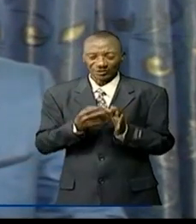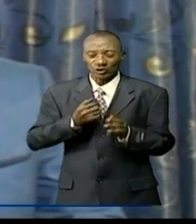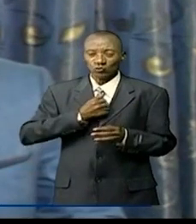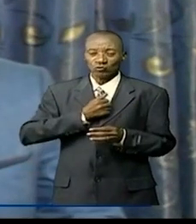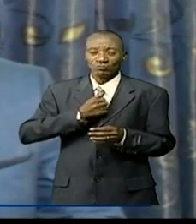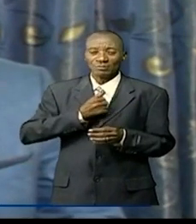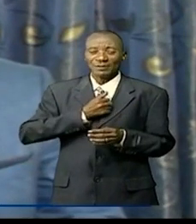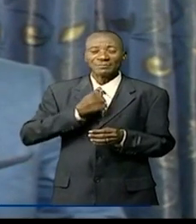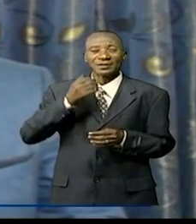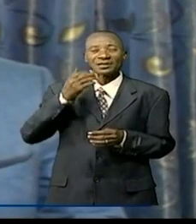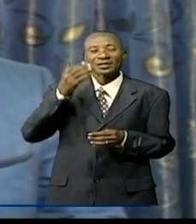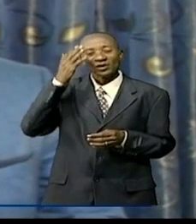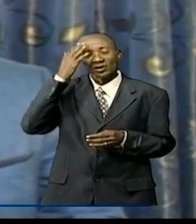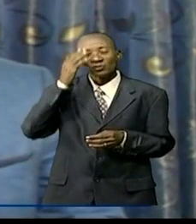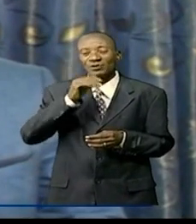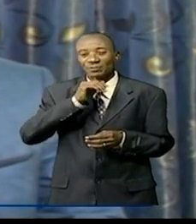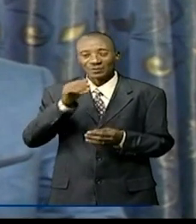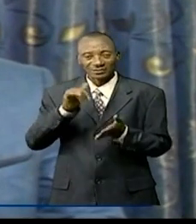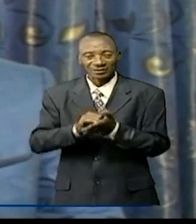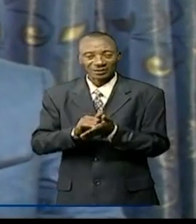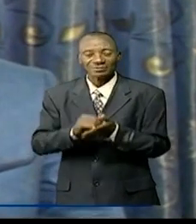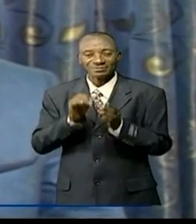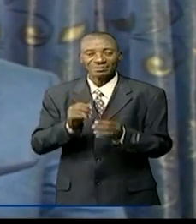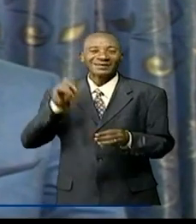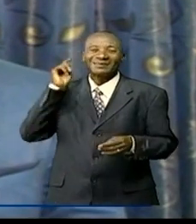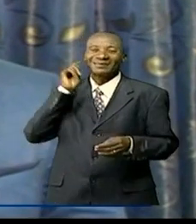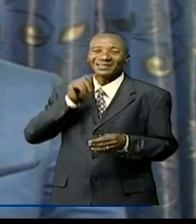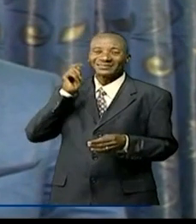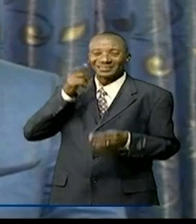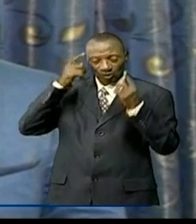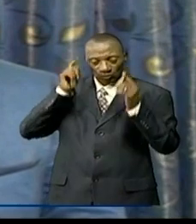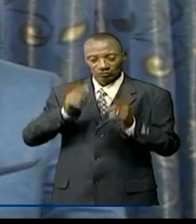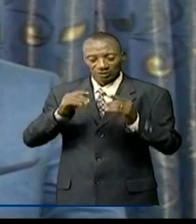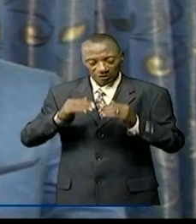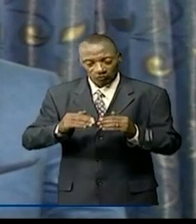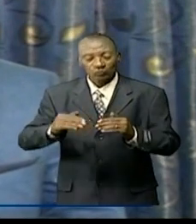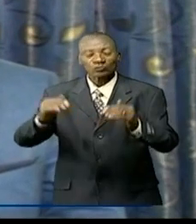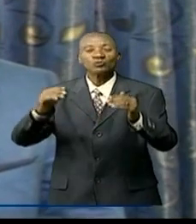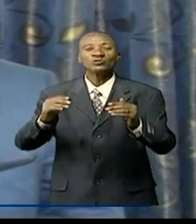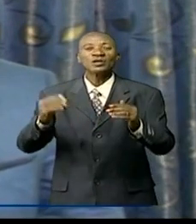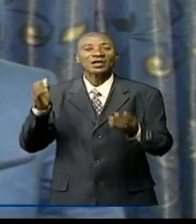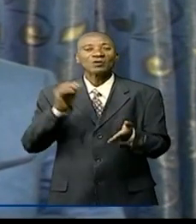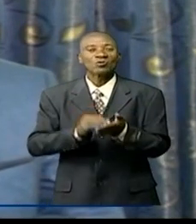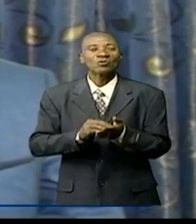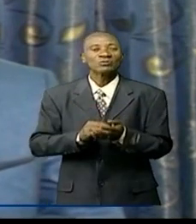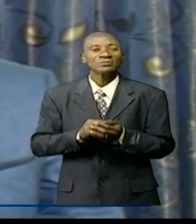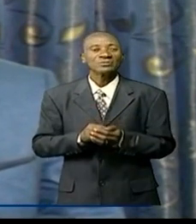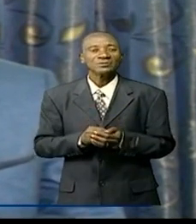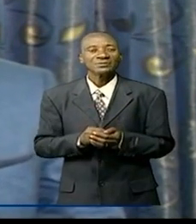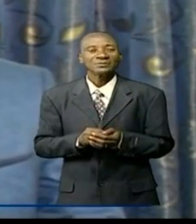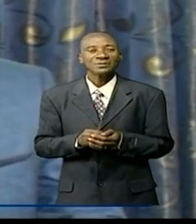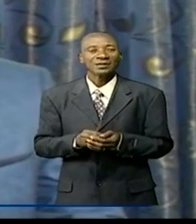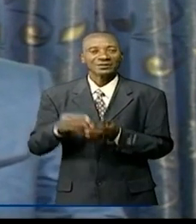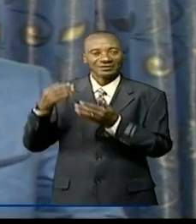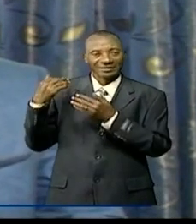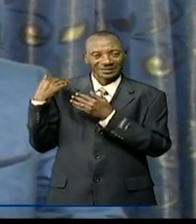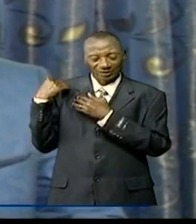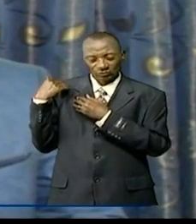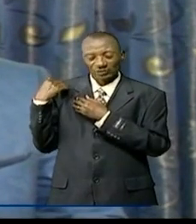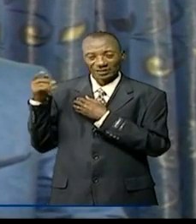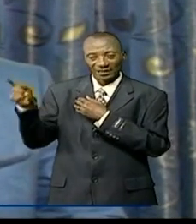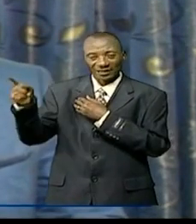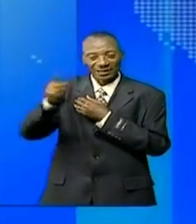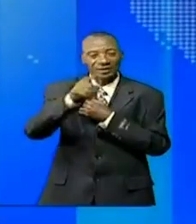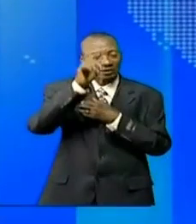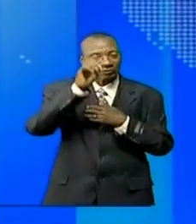politique, et nous pensons qu'il en sera ainsi constaté par les autorités judiciaires saisies.